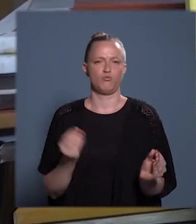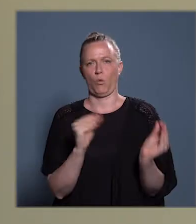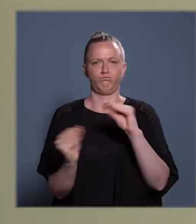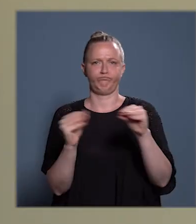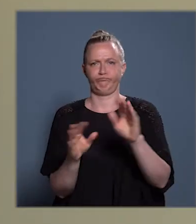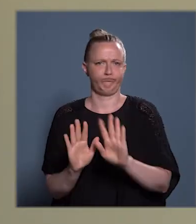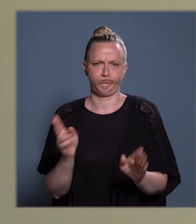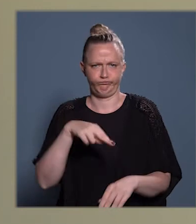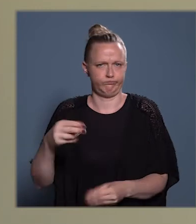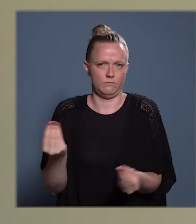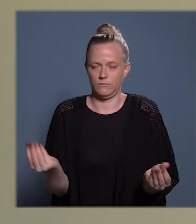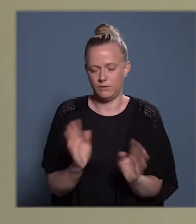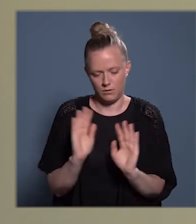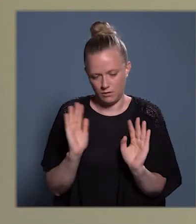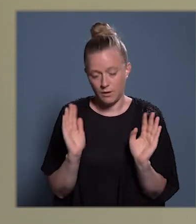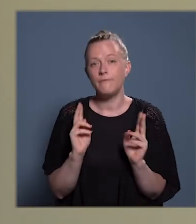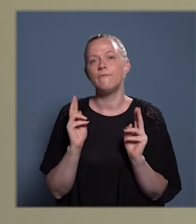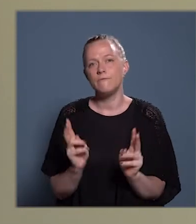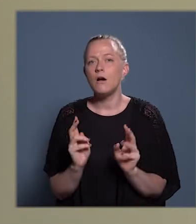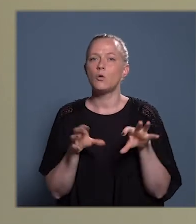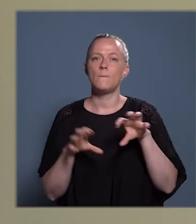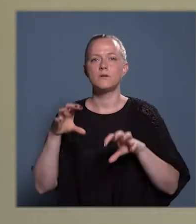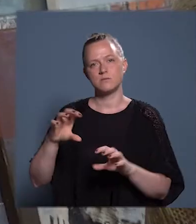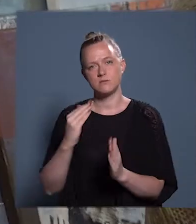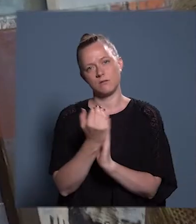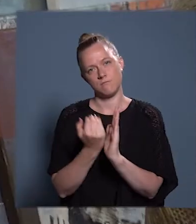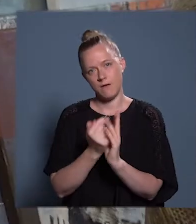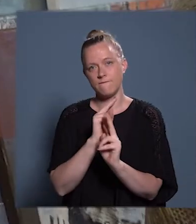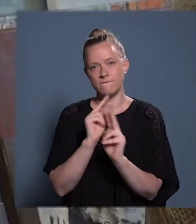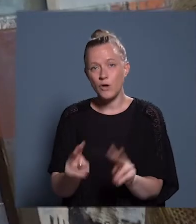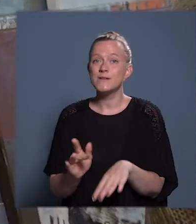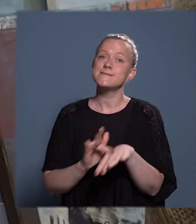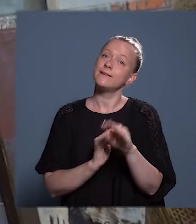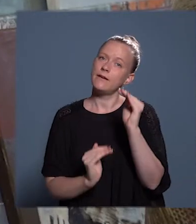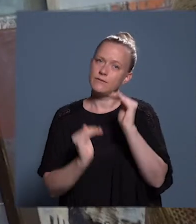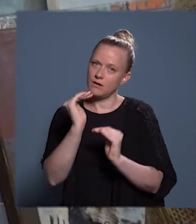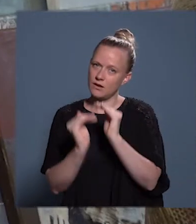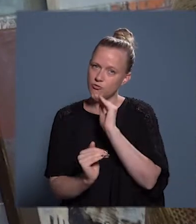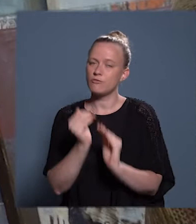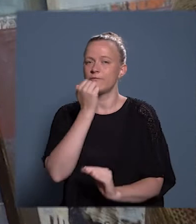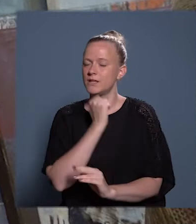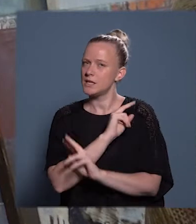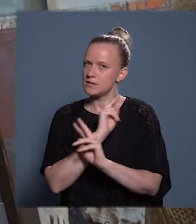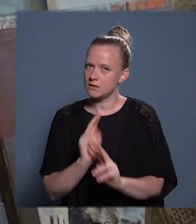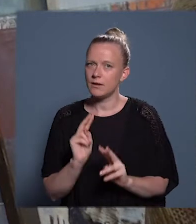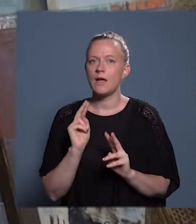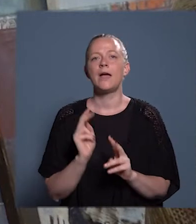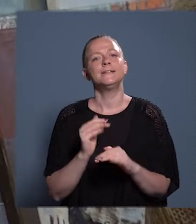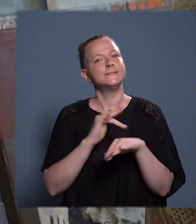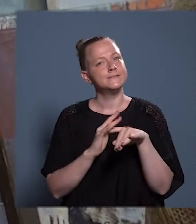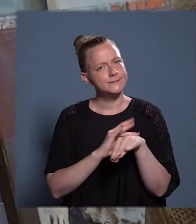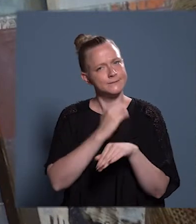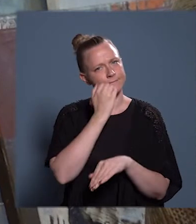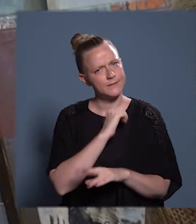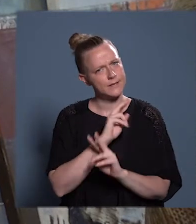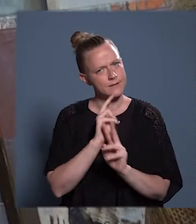valamit, hanem vannak bizonyos kompozíciós szabályok. Színegyensúlyra vigyázni kell, színekre vigyázni